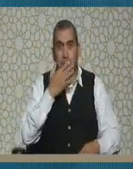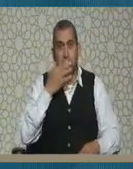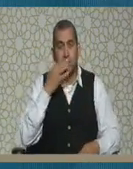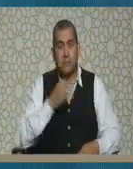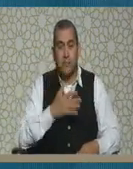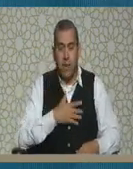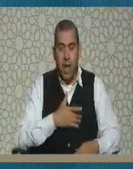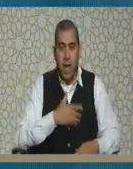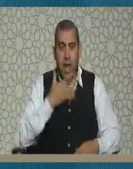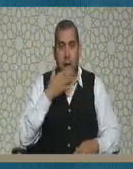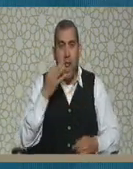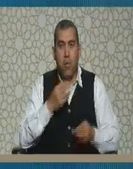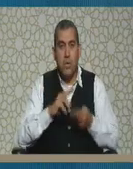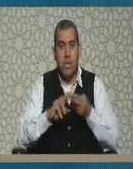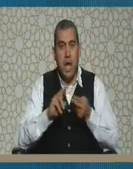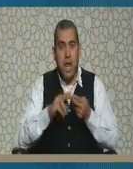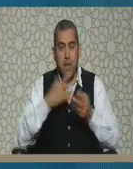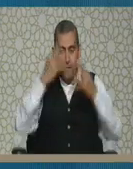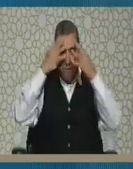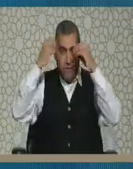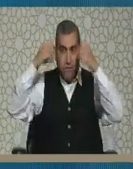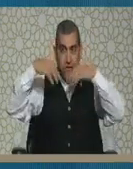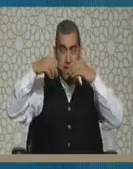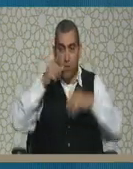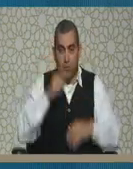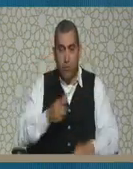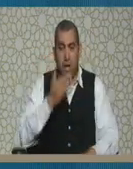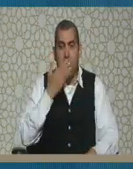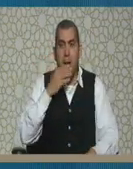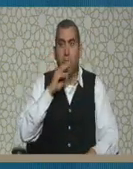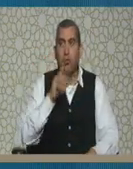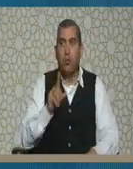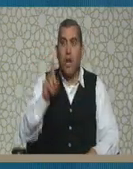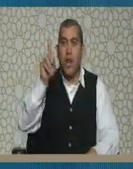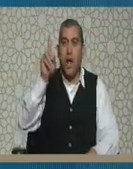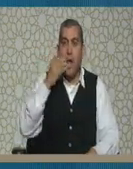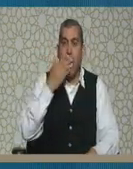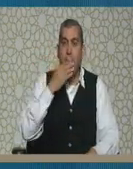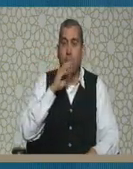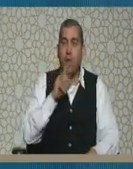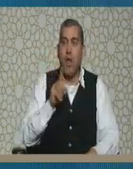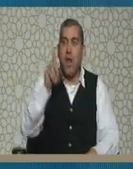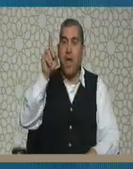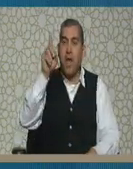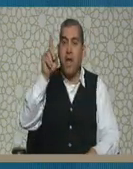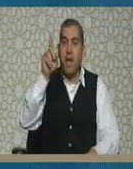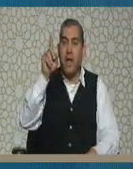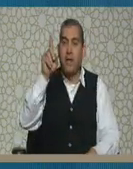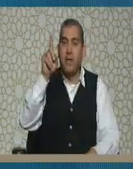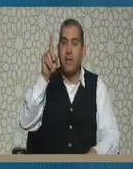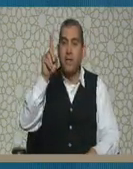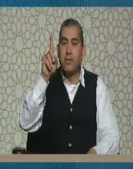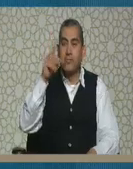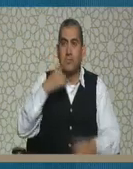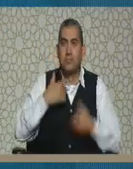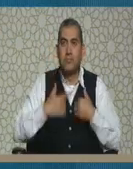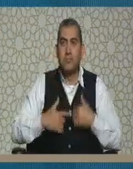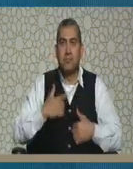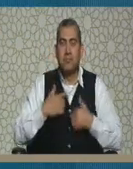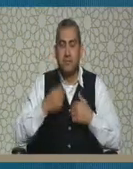سلام الفضل اذا قلت الحمد لله فقل الحمد لله واستشعر نعمه